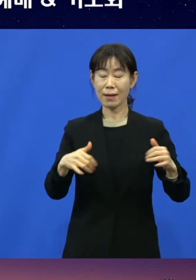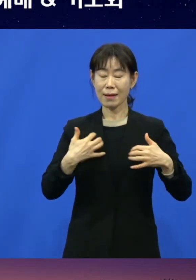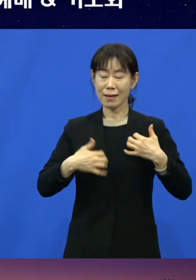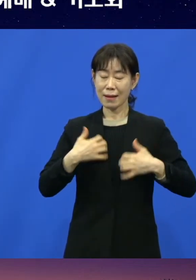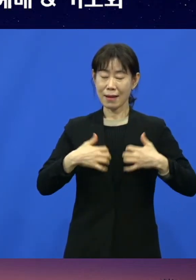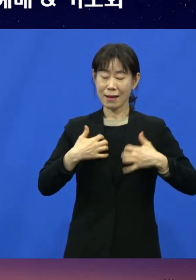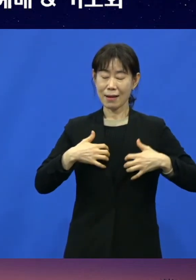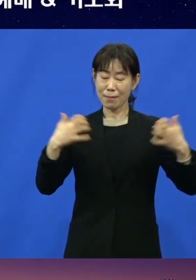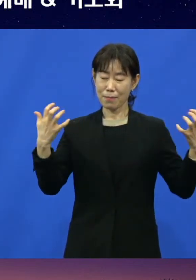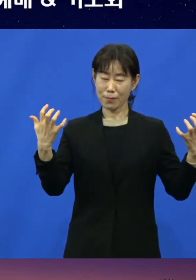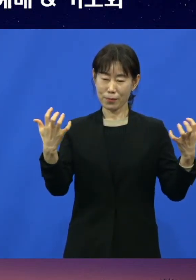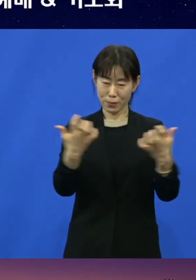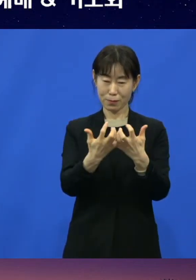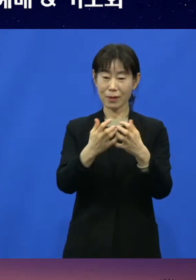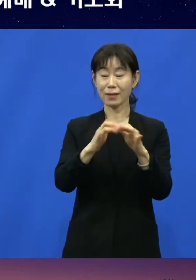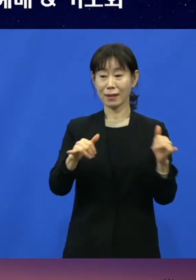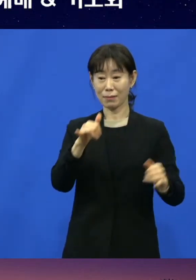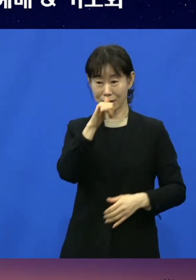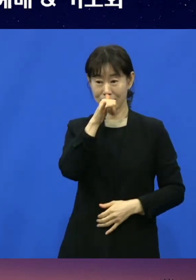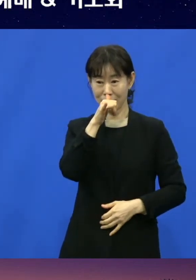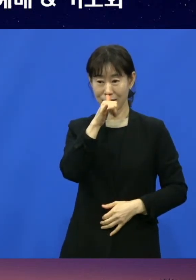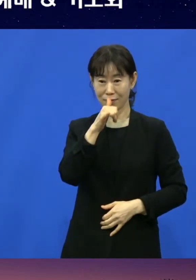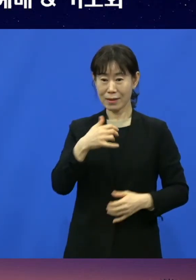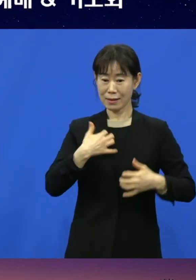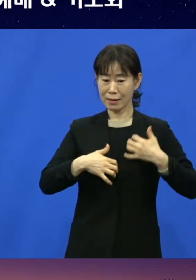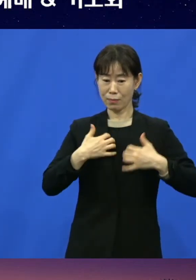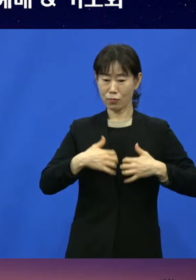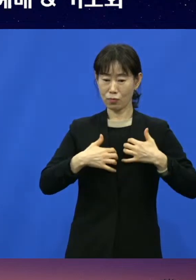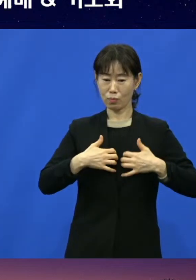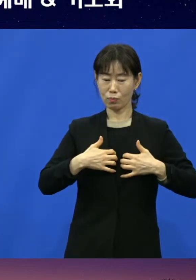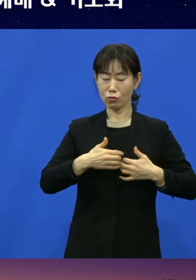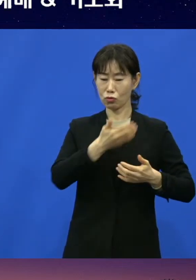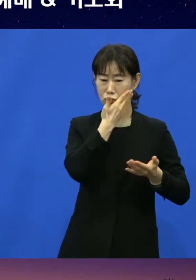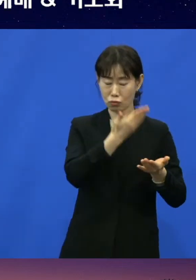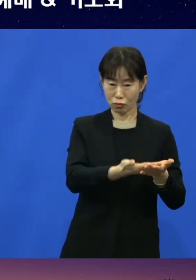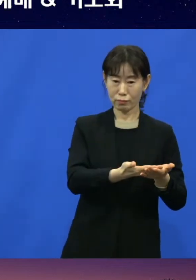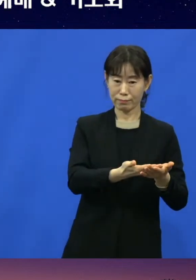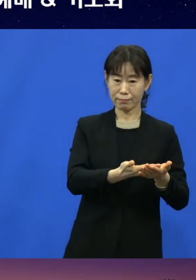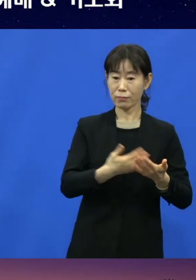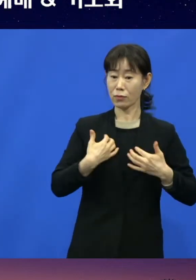넘쳐요. 기쁨이라는 게 굉장히 중요한 겁니다, 여러분. 기쁨.